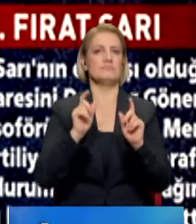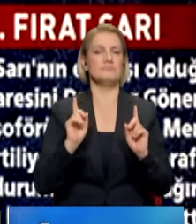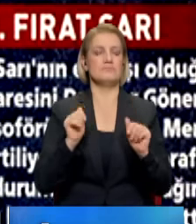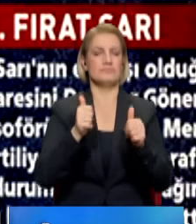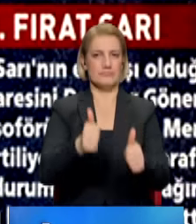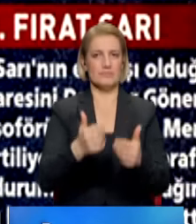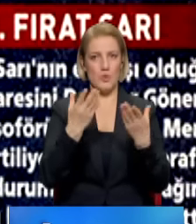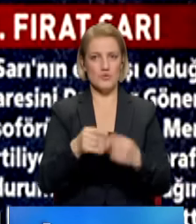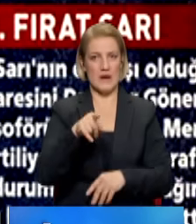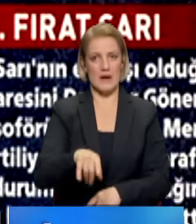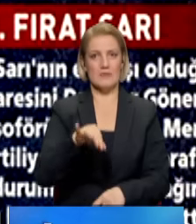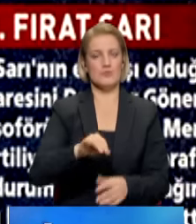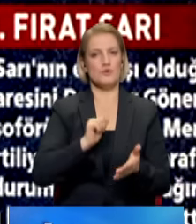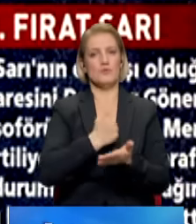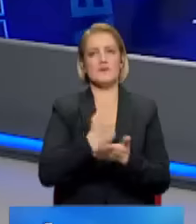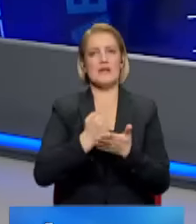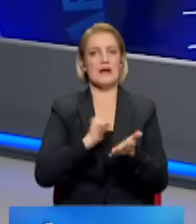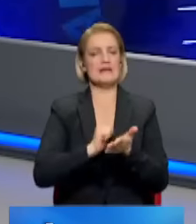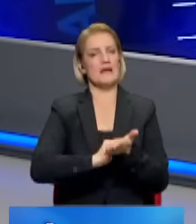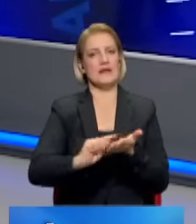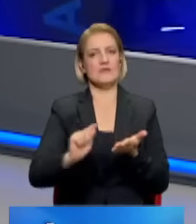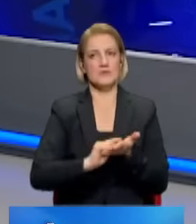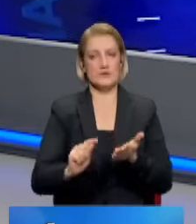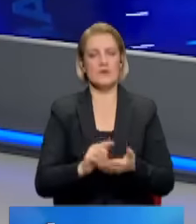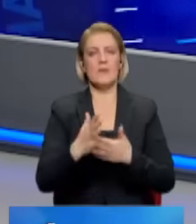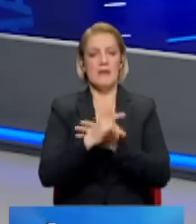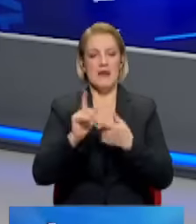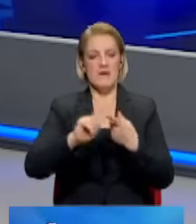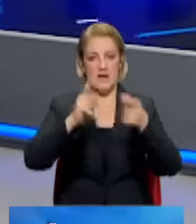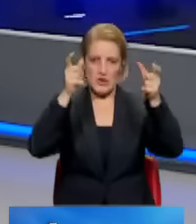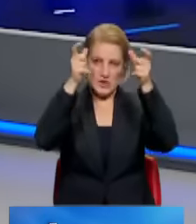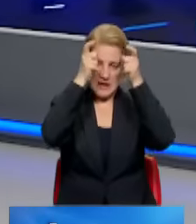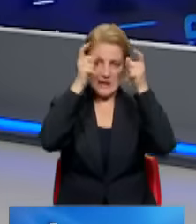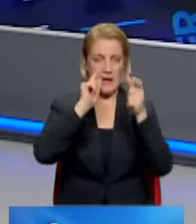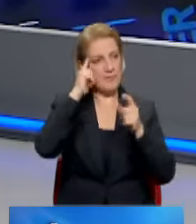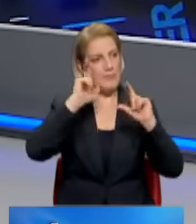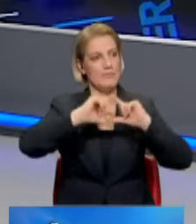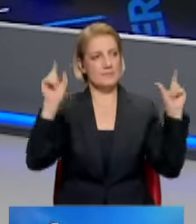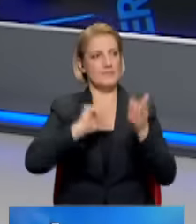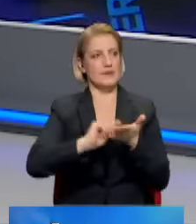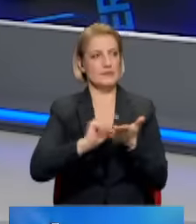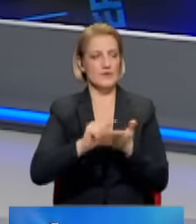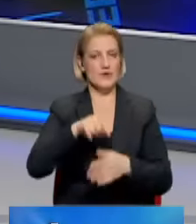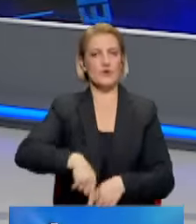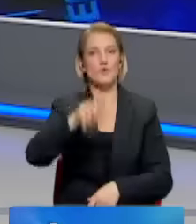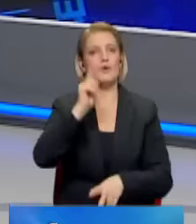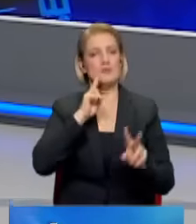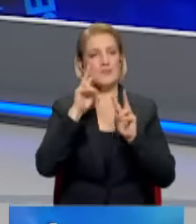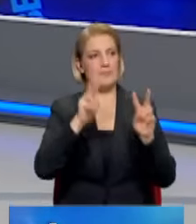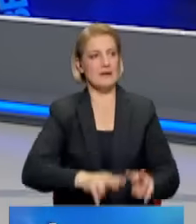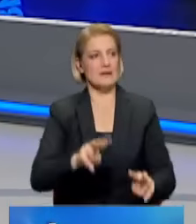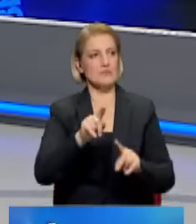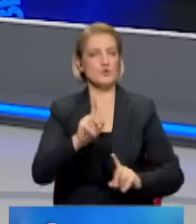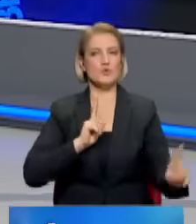çıkıyor demiş Posta Gazetesi. Bugün ilk sayfasından melekler ve şeytanlar başlığıyla çıkmış. Gündemimize baktık.